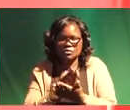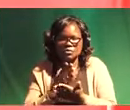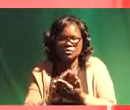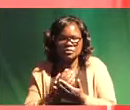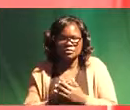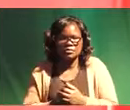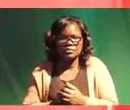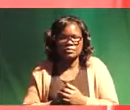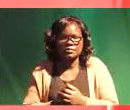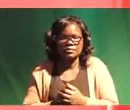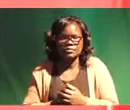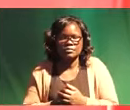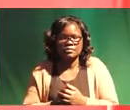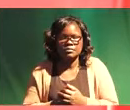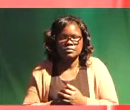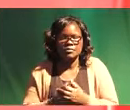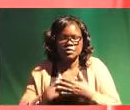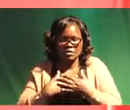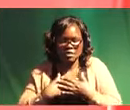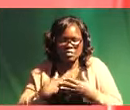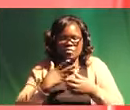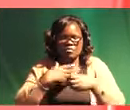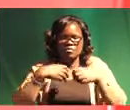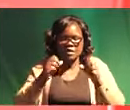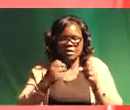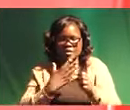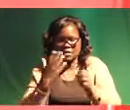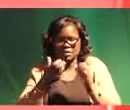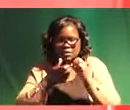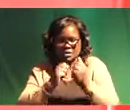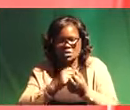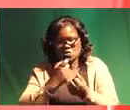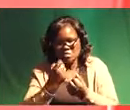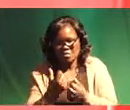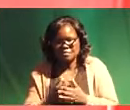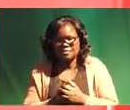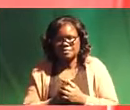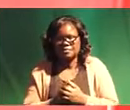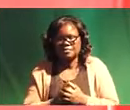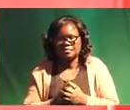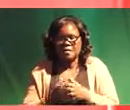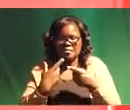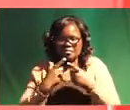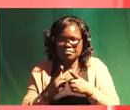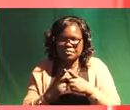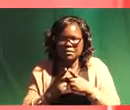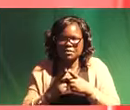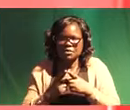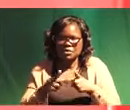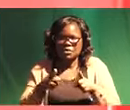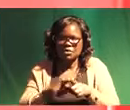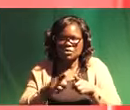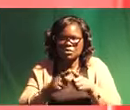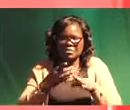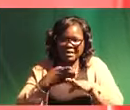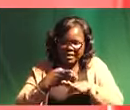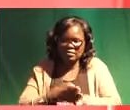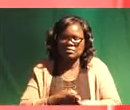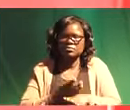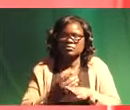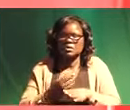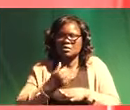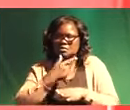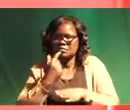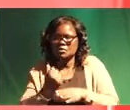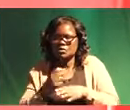kweli? Mheshimiwa rais, mambo yalibadilika kidogo, lakini hata hivyo tunaumia.